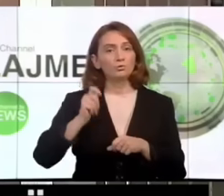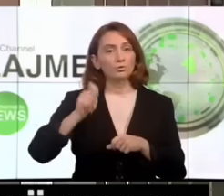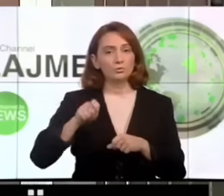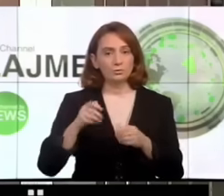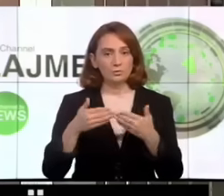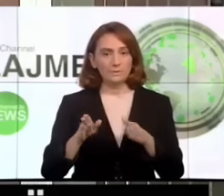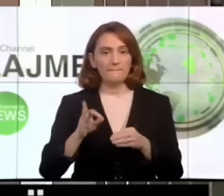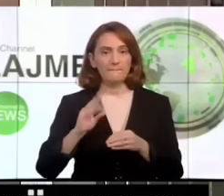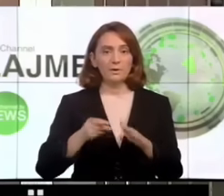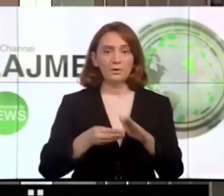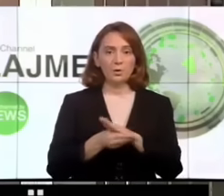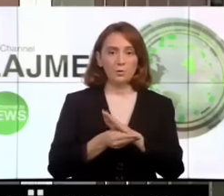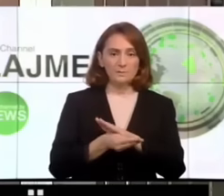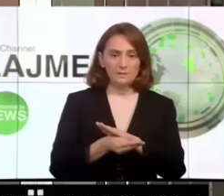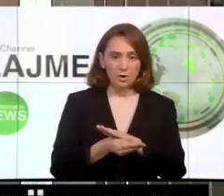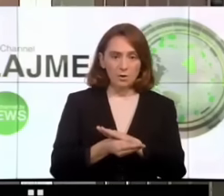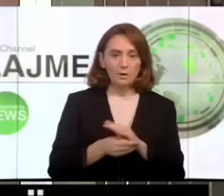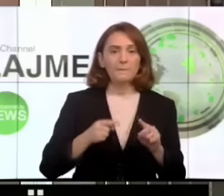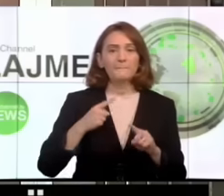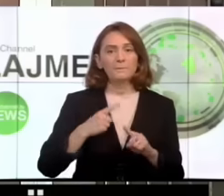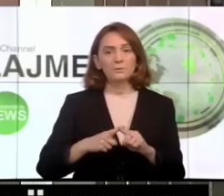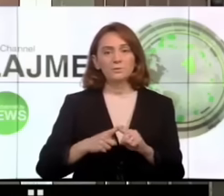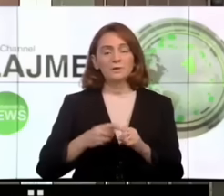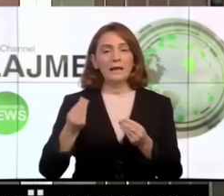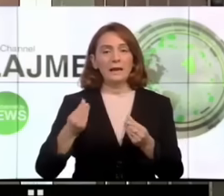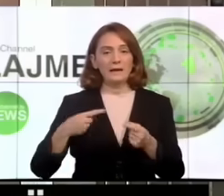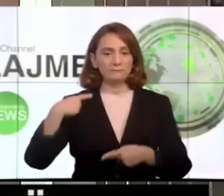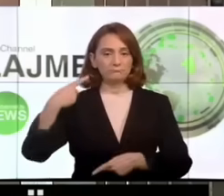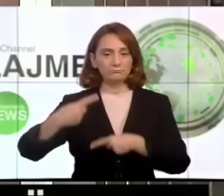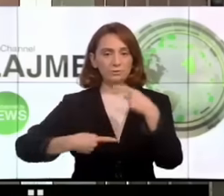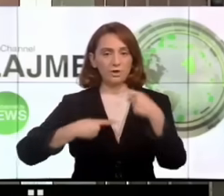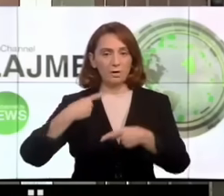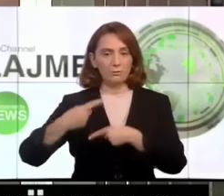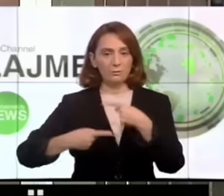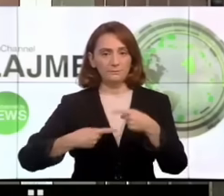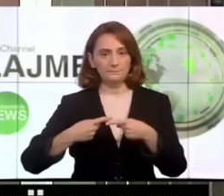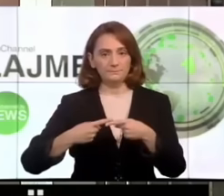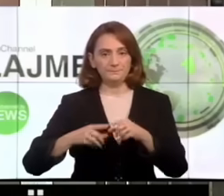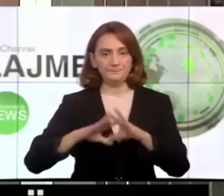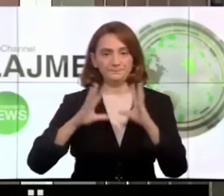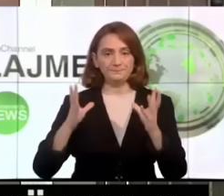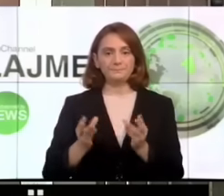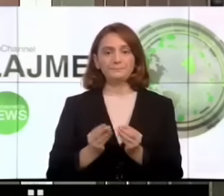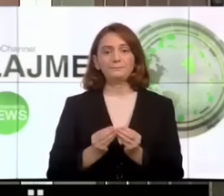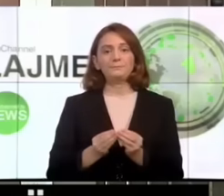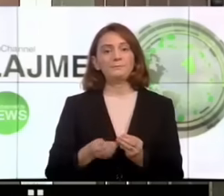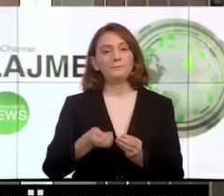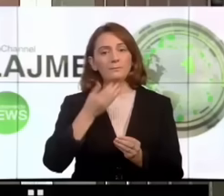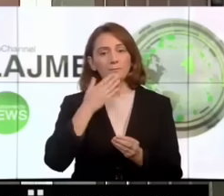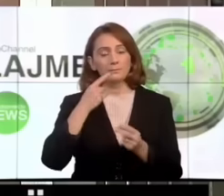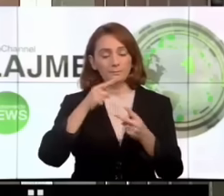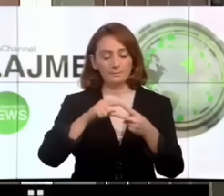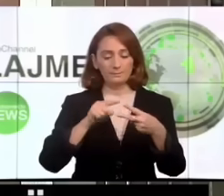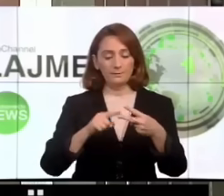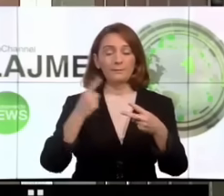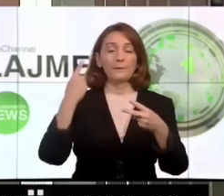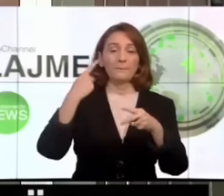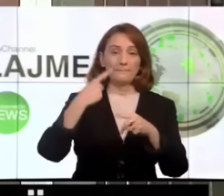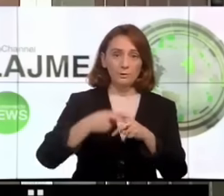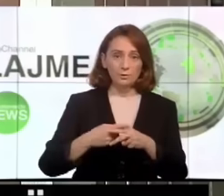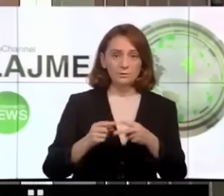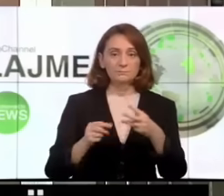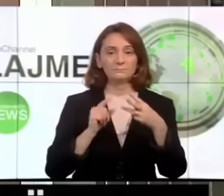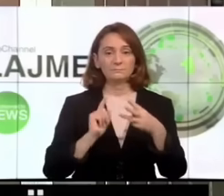të parave ndaj Jamal Brumaltezit, edhe ndërkohë gjithashtu janë komunikuar akuzat edhe biznesmenit Fatmir Bektashi, i